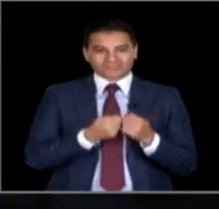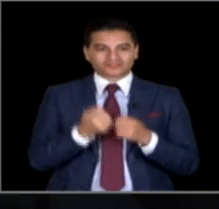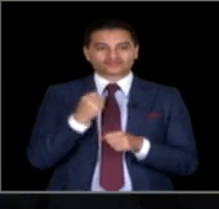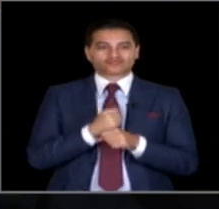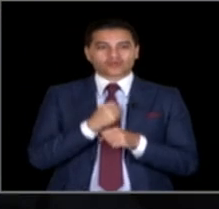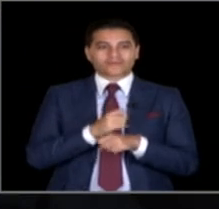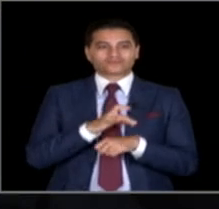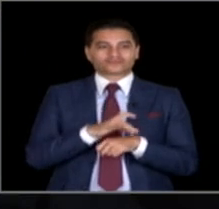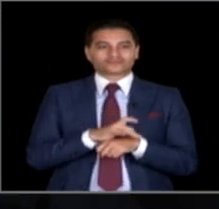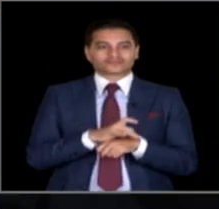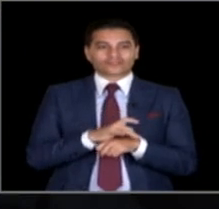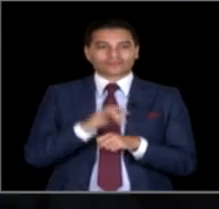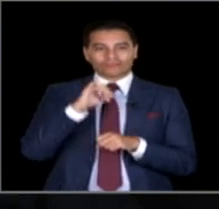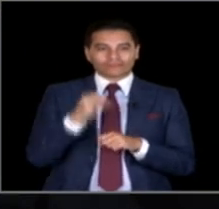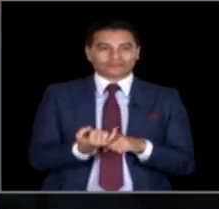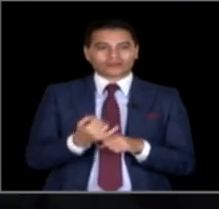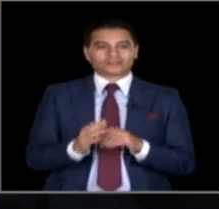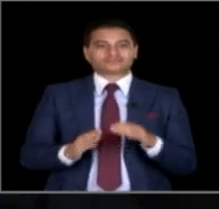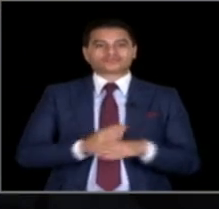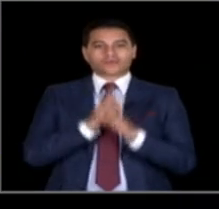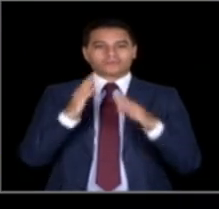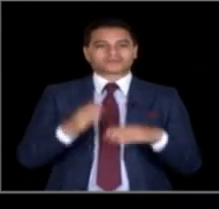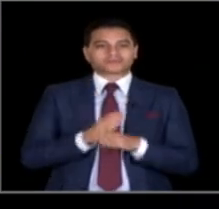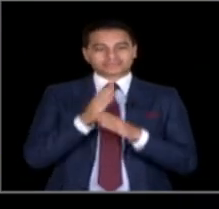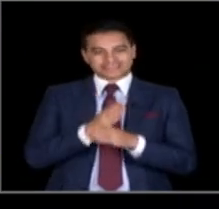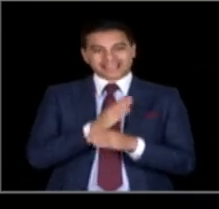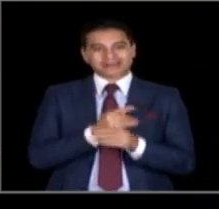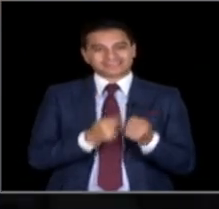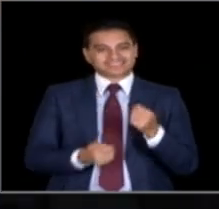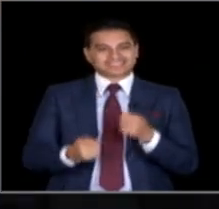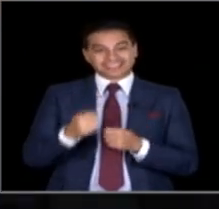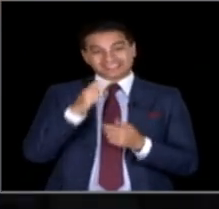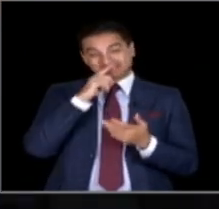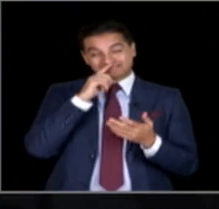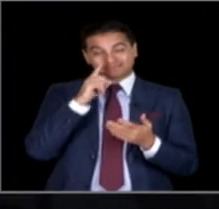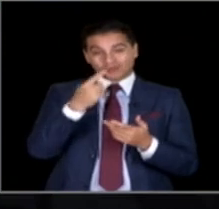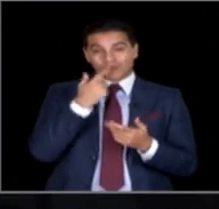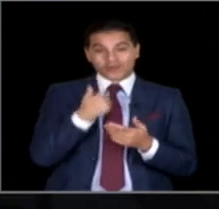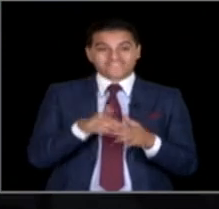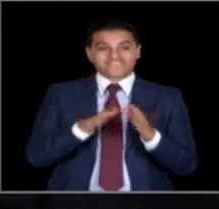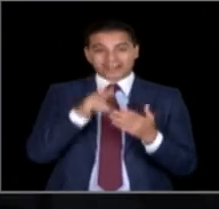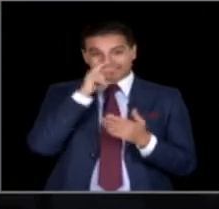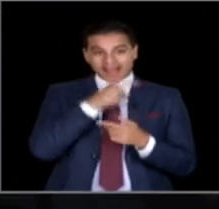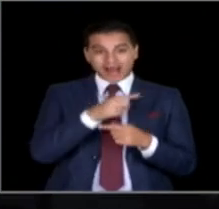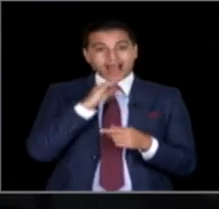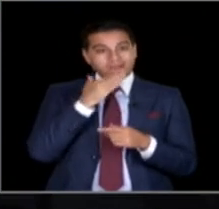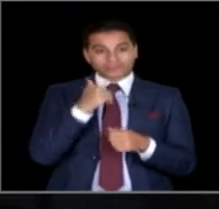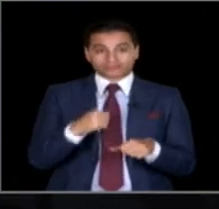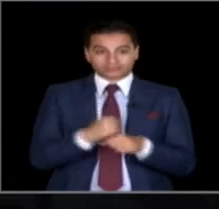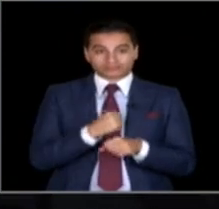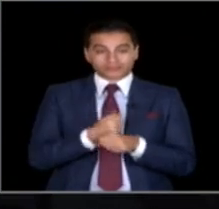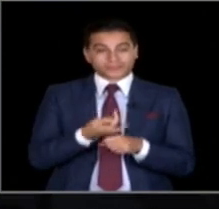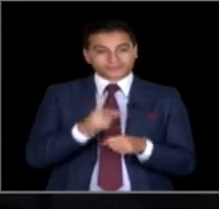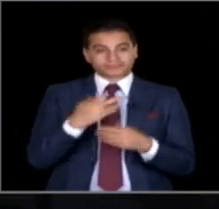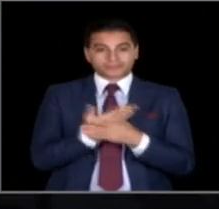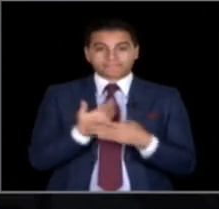الشغل في المستشفى والشفتات بقى والصهر نبطشيات. بالظبط. قول لي اخبار فريق التعالب ايه؟ والحمد لله بصراحه انا محظوظ